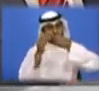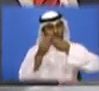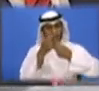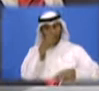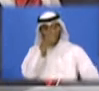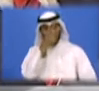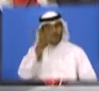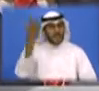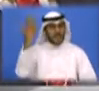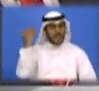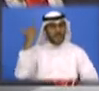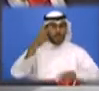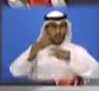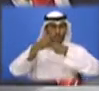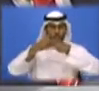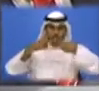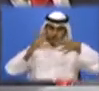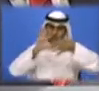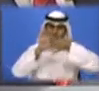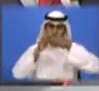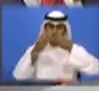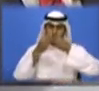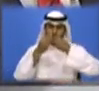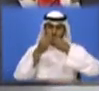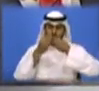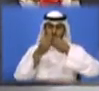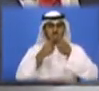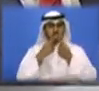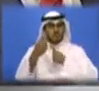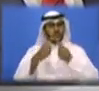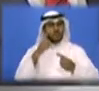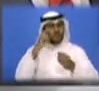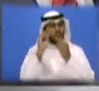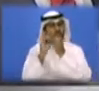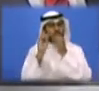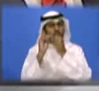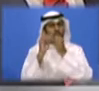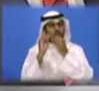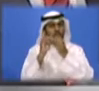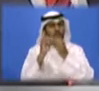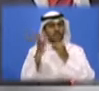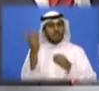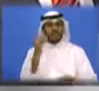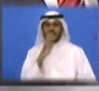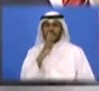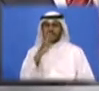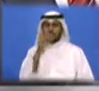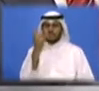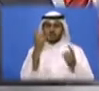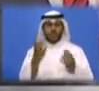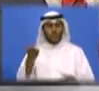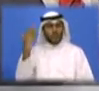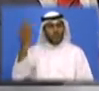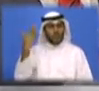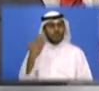الكويتية، لم تحدث أي أمور شد أو جذب خلال الفترة أو خلال الأربع أعوام الماضية، وذلك